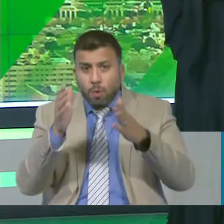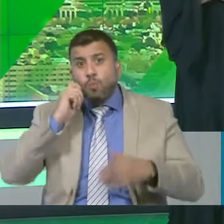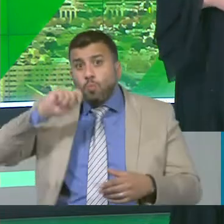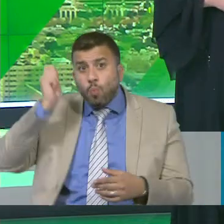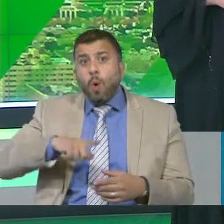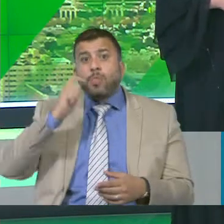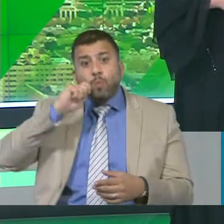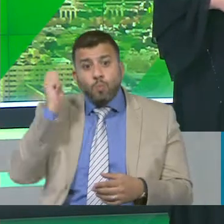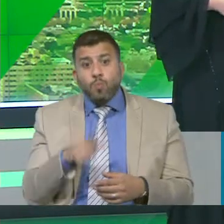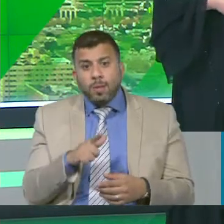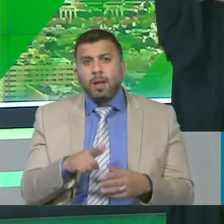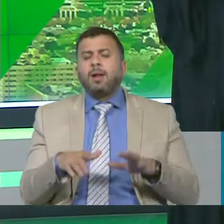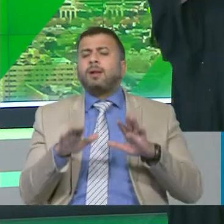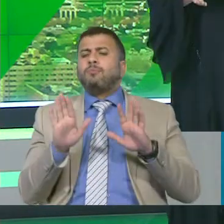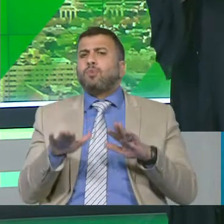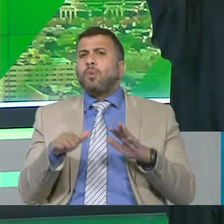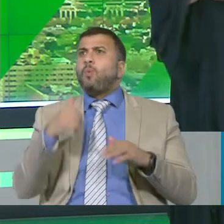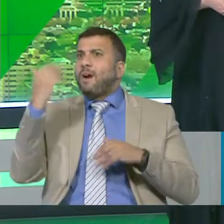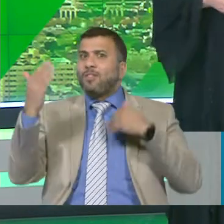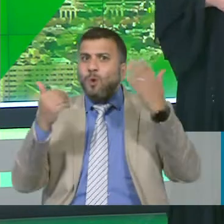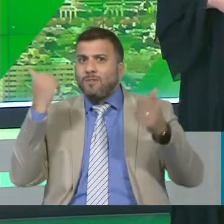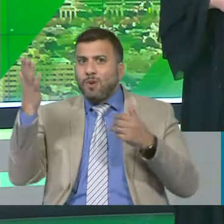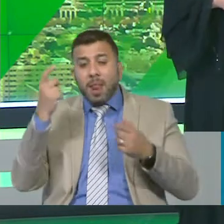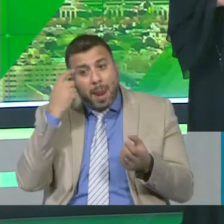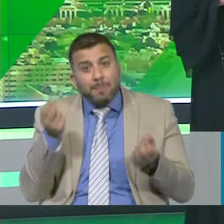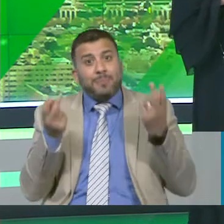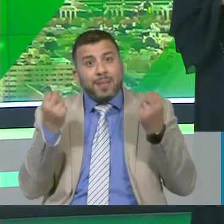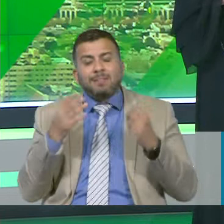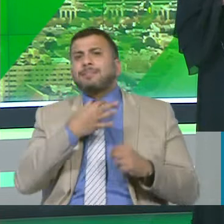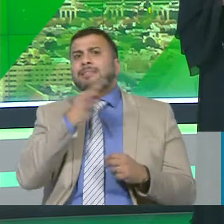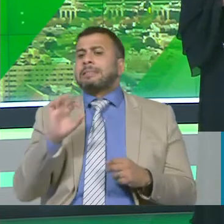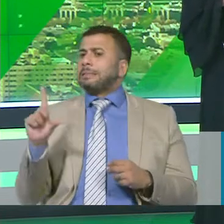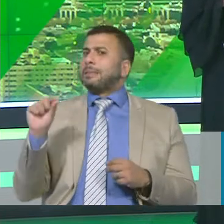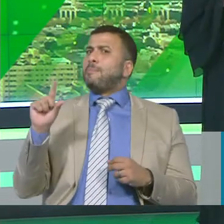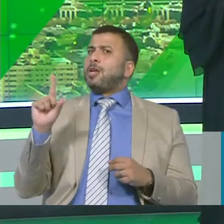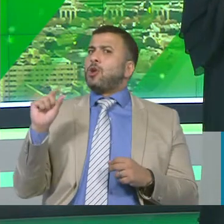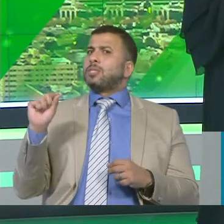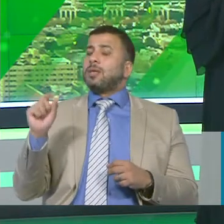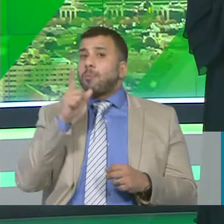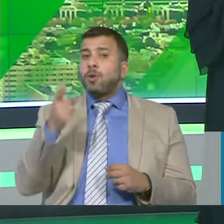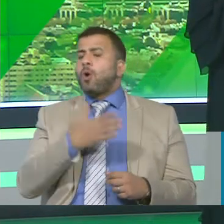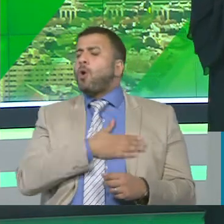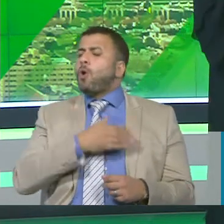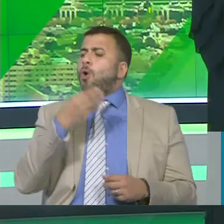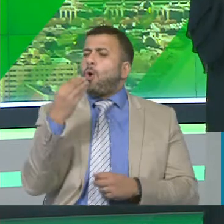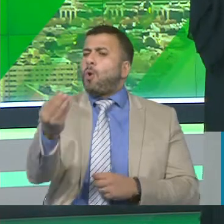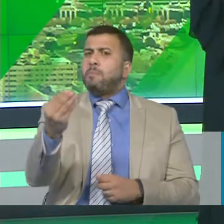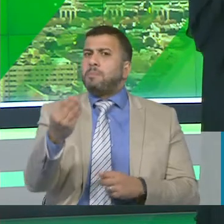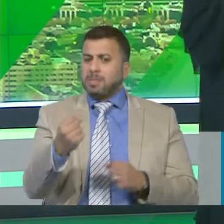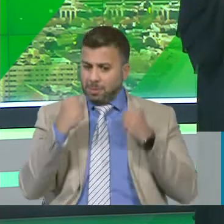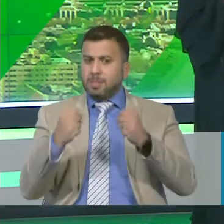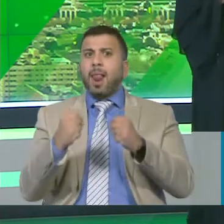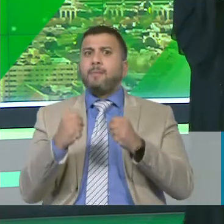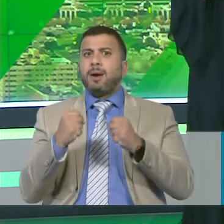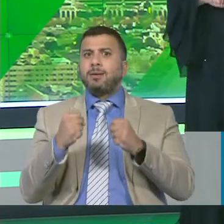المواطنين والمقيمين بالابتكار والمبادرة والتميز يدل على حالة ولاء وانتماء صلبة